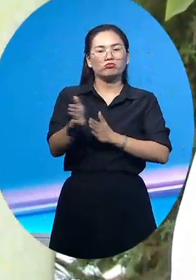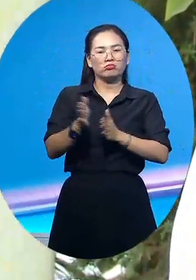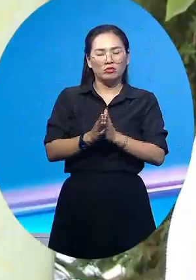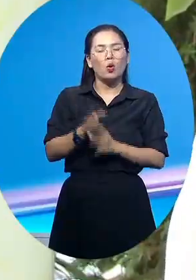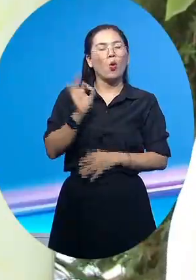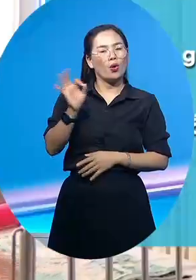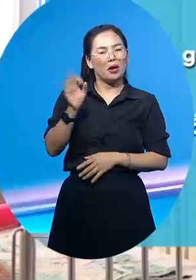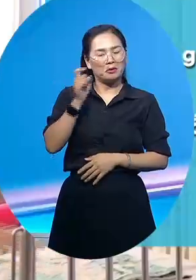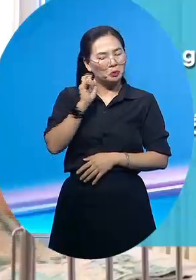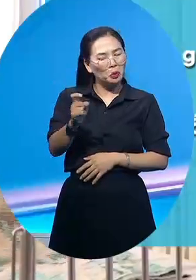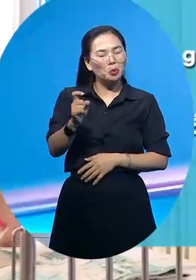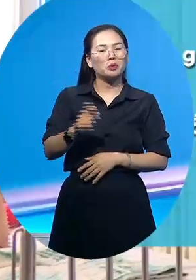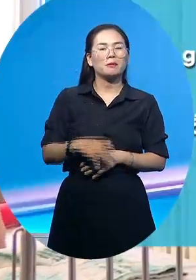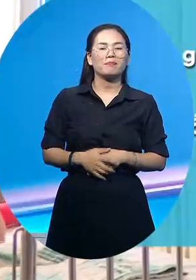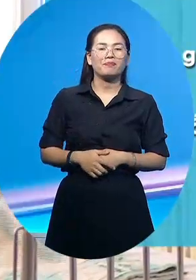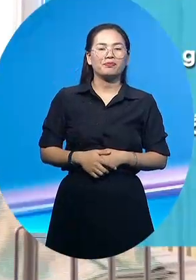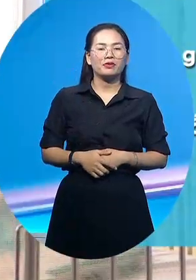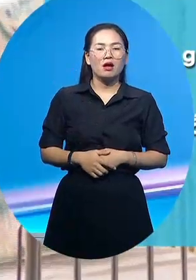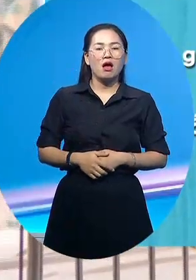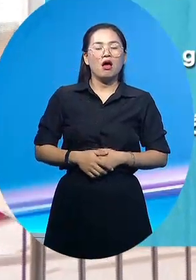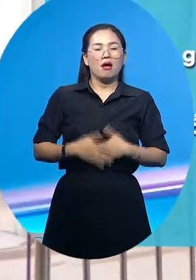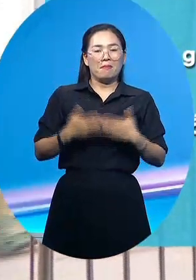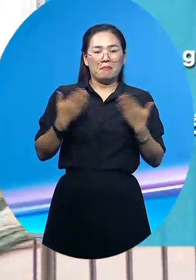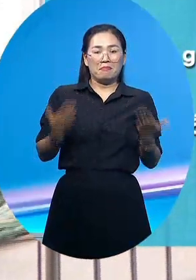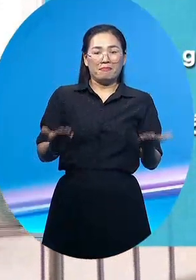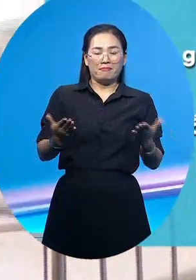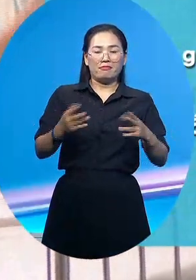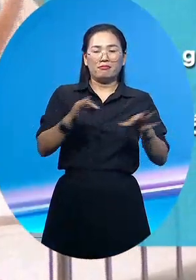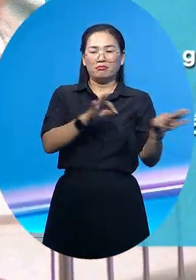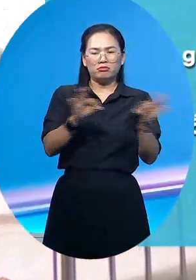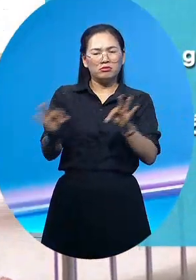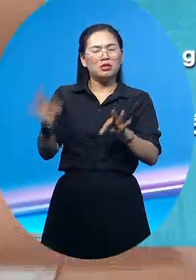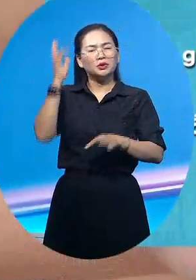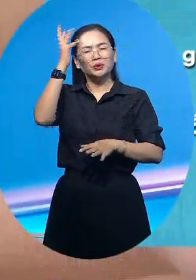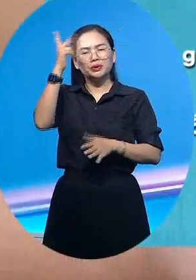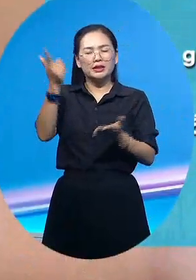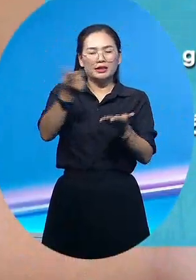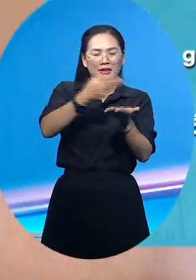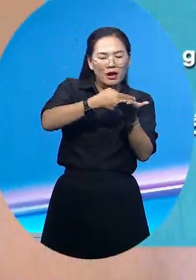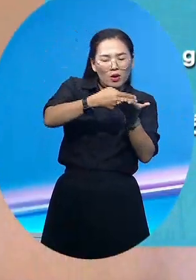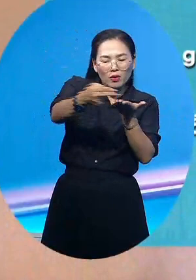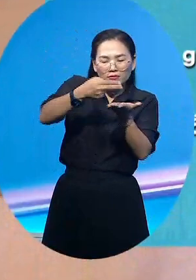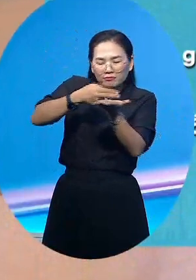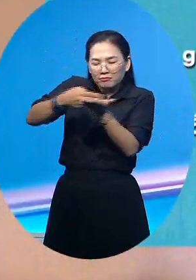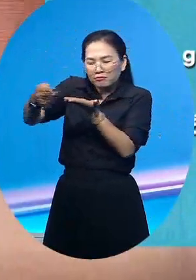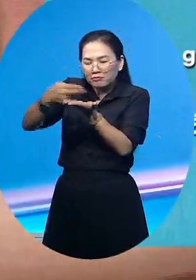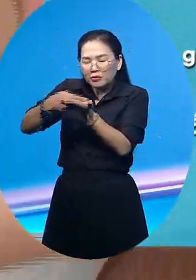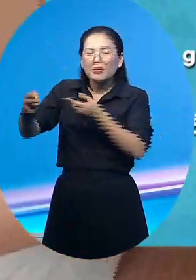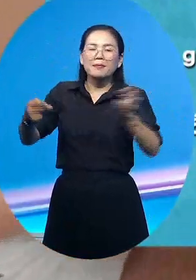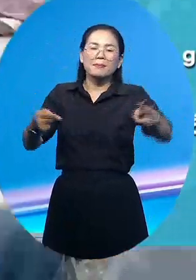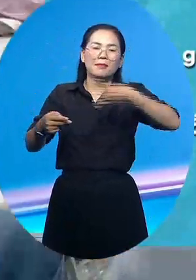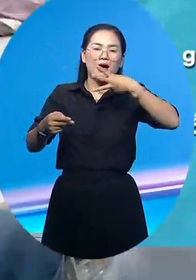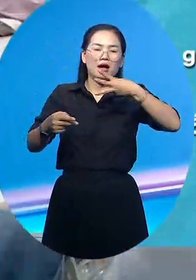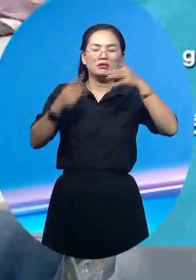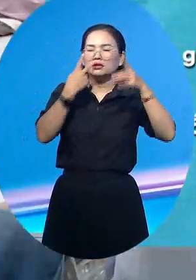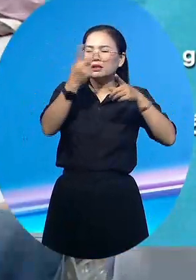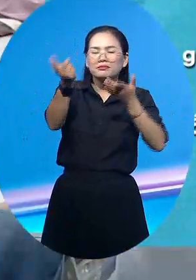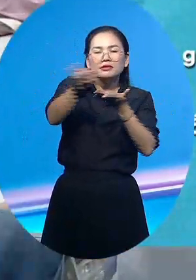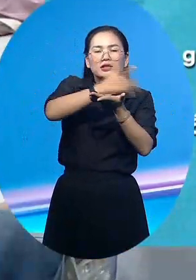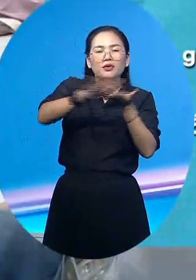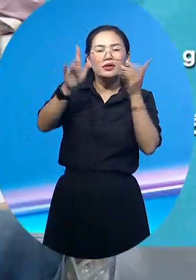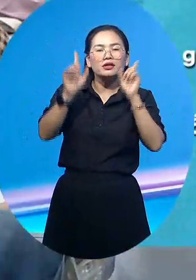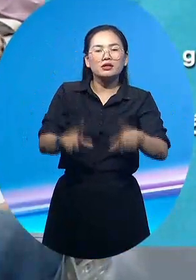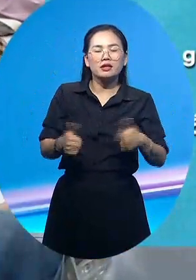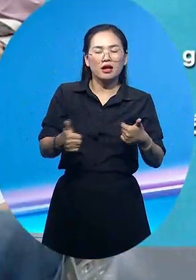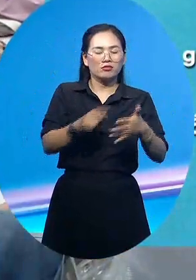cũng đảm bảo những yêu cầu thành phố Hồ Chí Minh đã lên 3 kịch bản ứng phó với các trường hợp bệnh tay chân miệng nặng từ độ 2A trở lên tùy